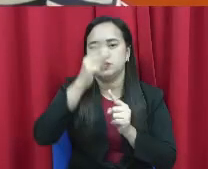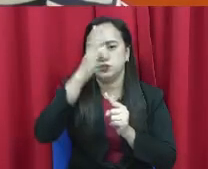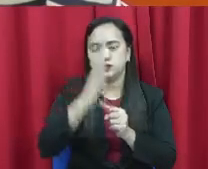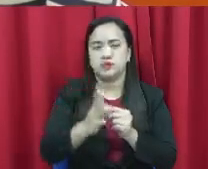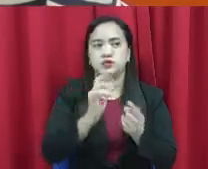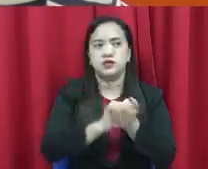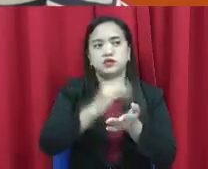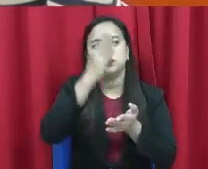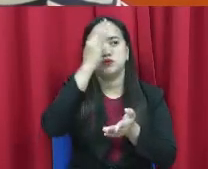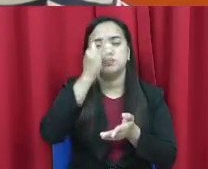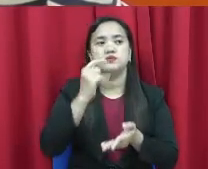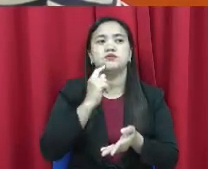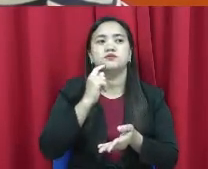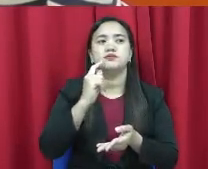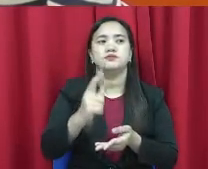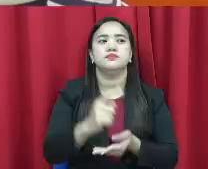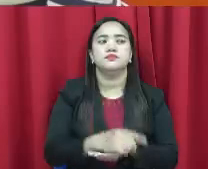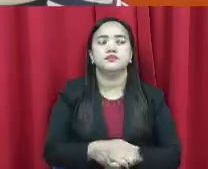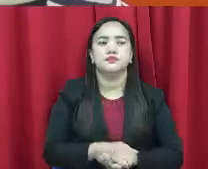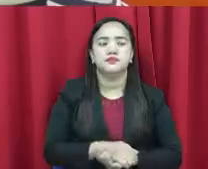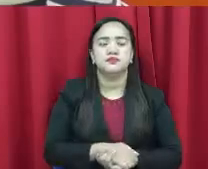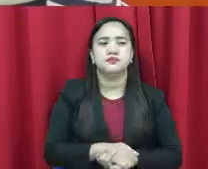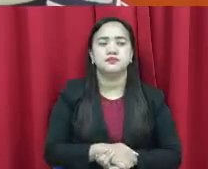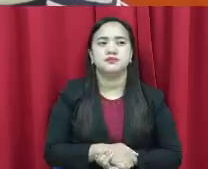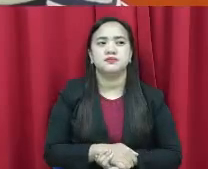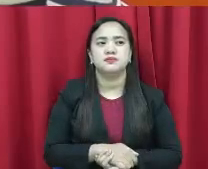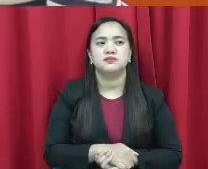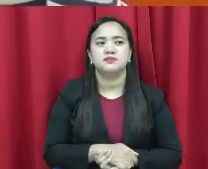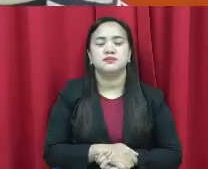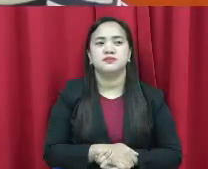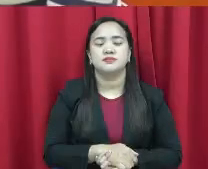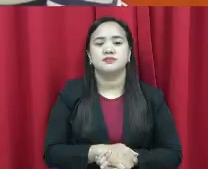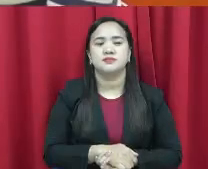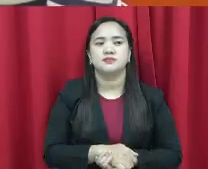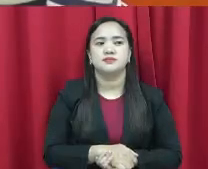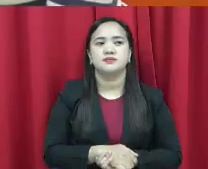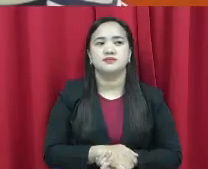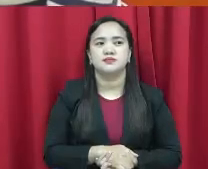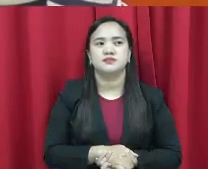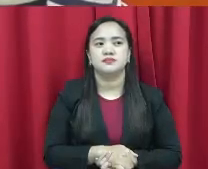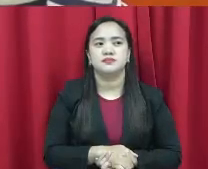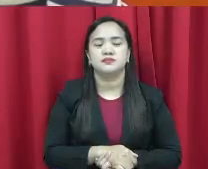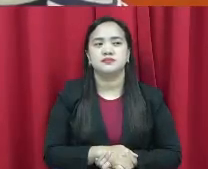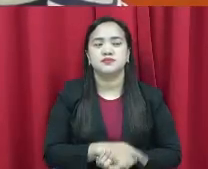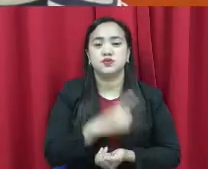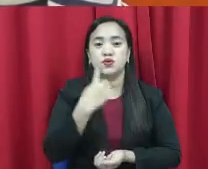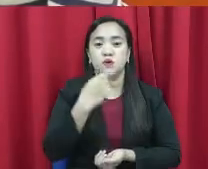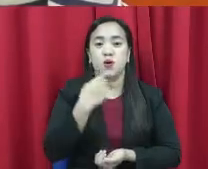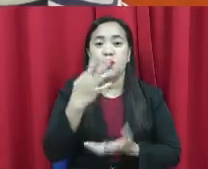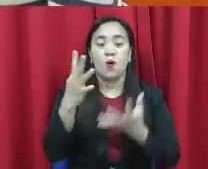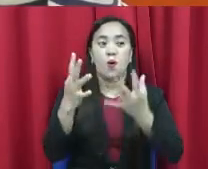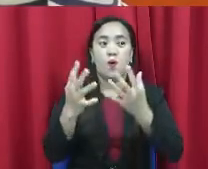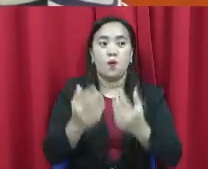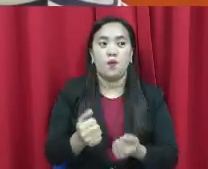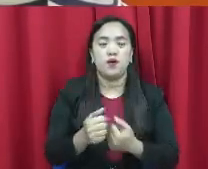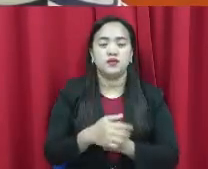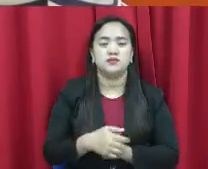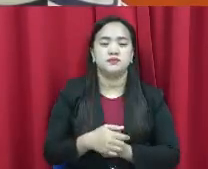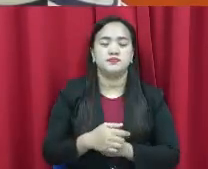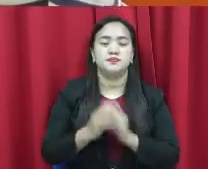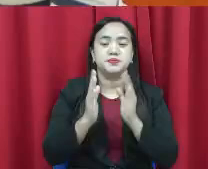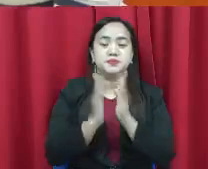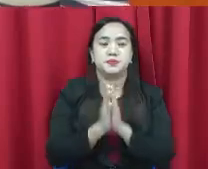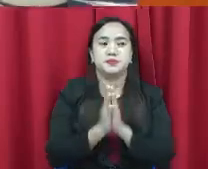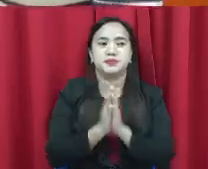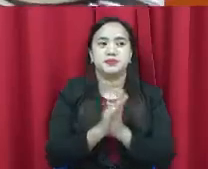nung sabi ni Sige magano ka na ah mag paalam ka Sino bang ano mo ang pinagpe-pray